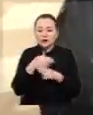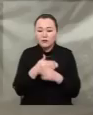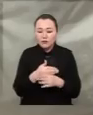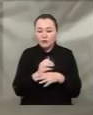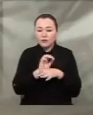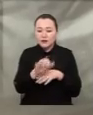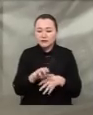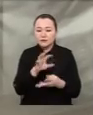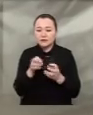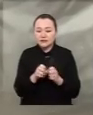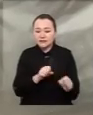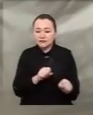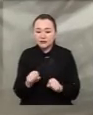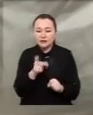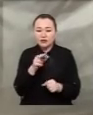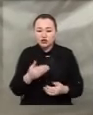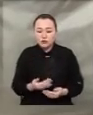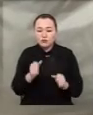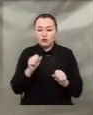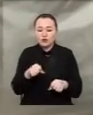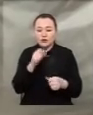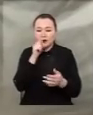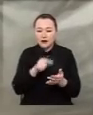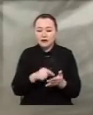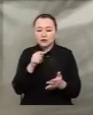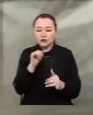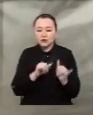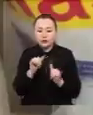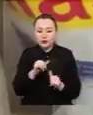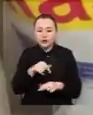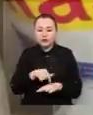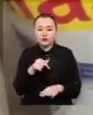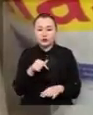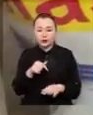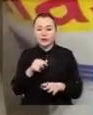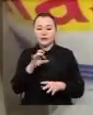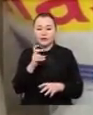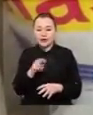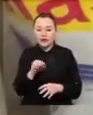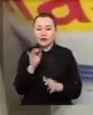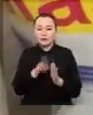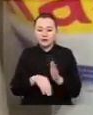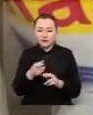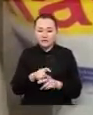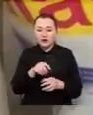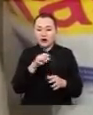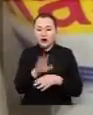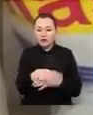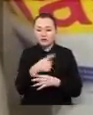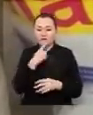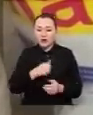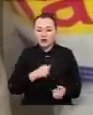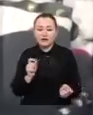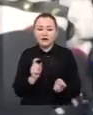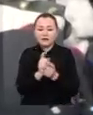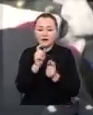гуманитарные последствия землетрясения для жителей могут оказаться куда ощутимей. Сирия и без того опустошена военным